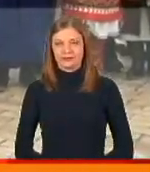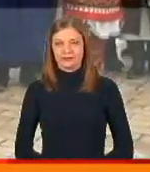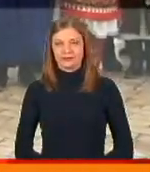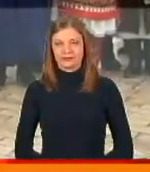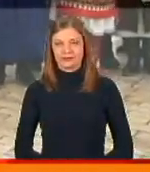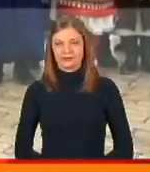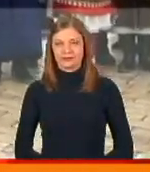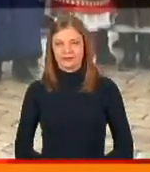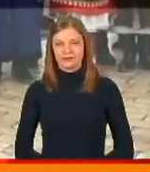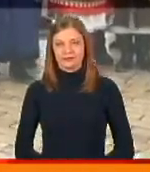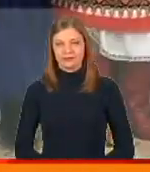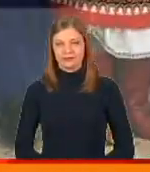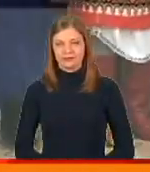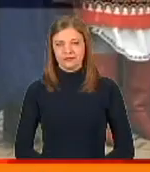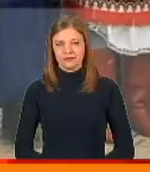Радуйся,